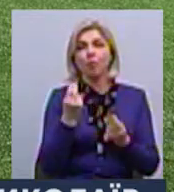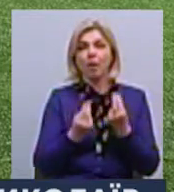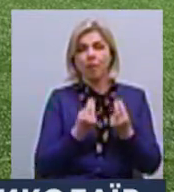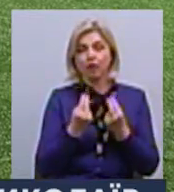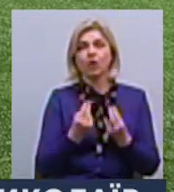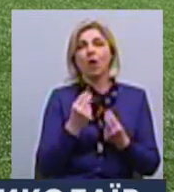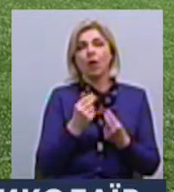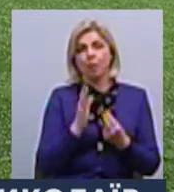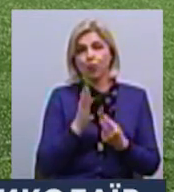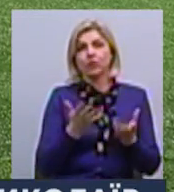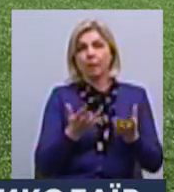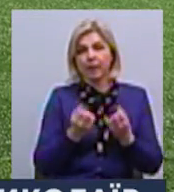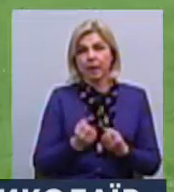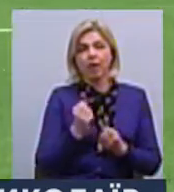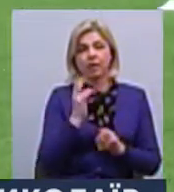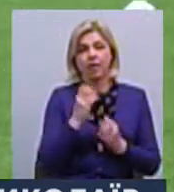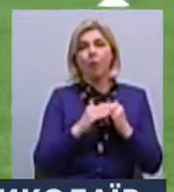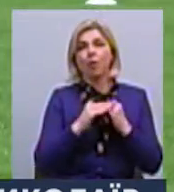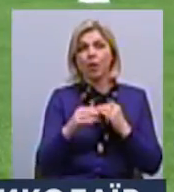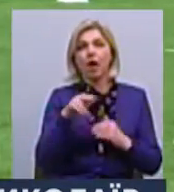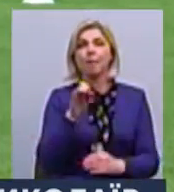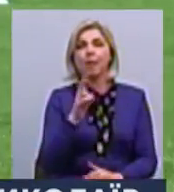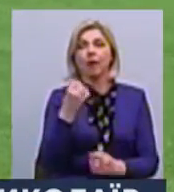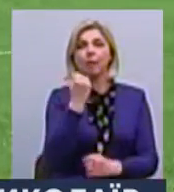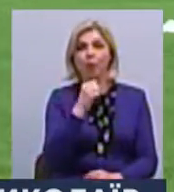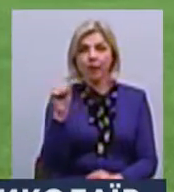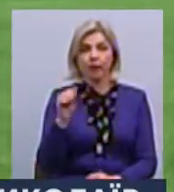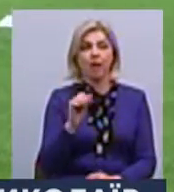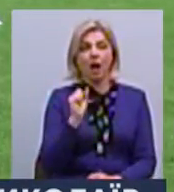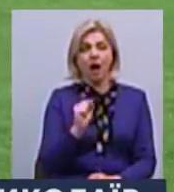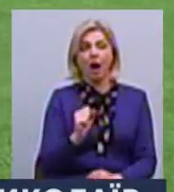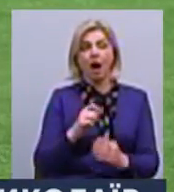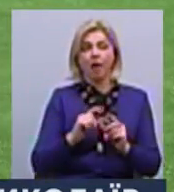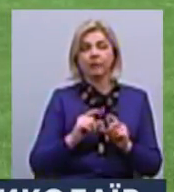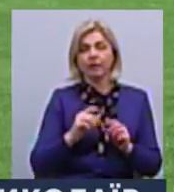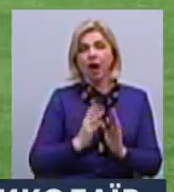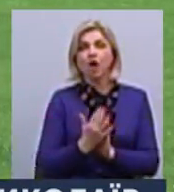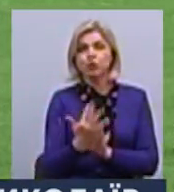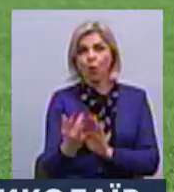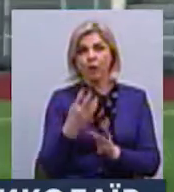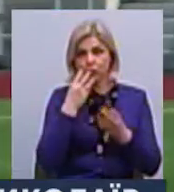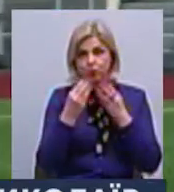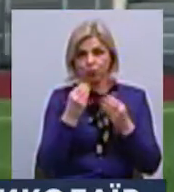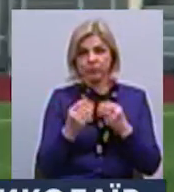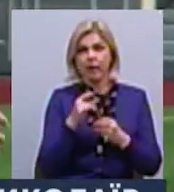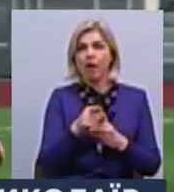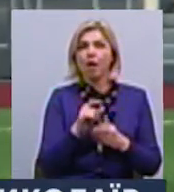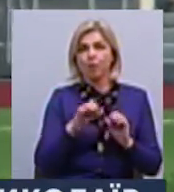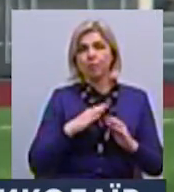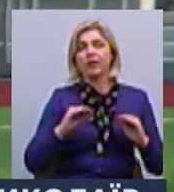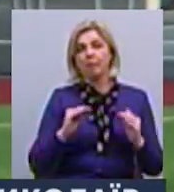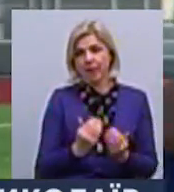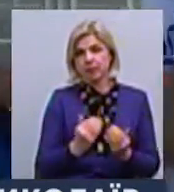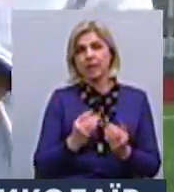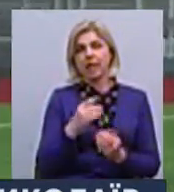чемпіонату «Корабели» прийматимуть суперників на полі у парку «Перемога», газон якого штучний. Для гравців збільшується ризик отримання травм.